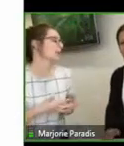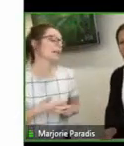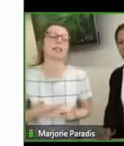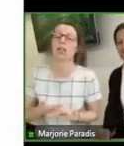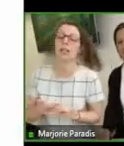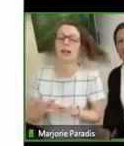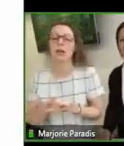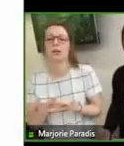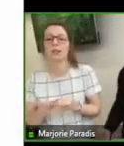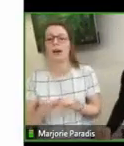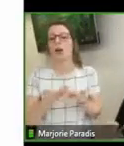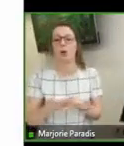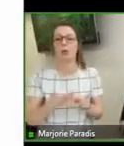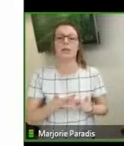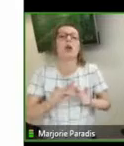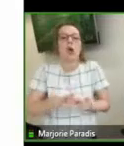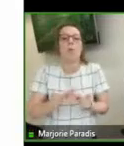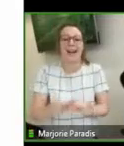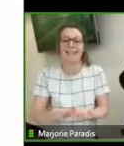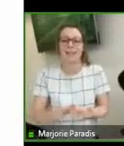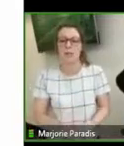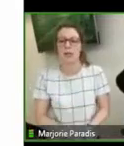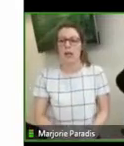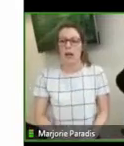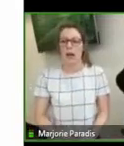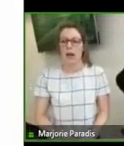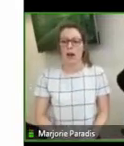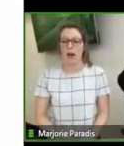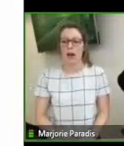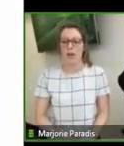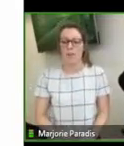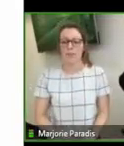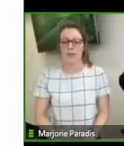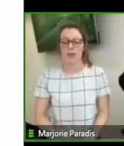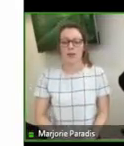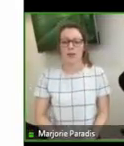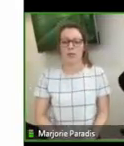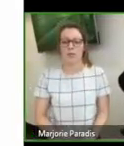dans cet article-là, il racontait en gros l'histoire d'un Maxime